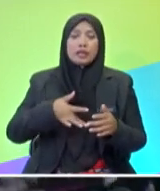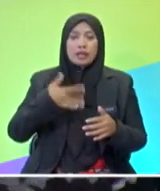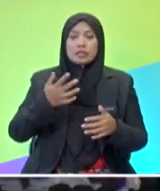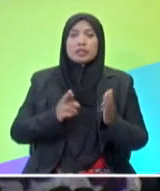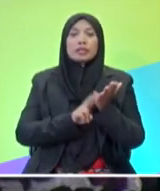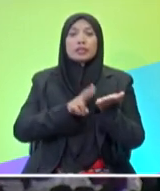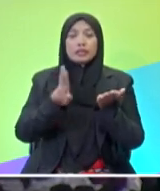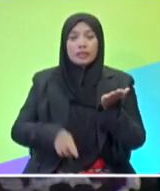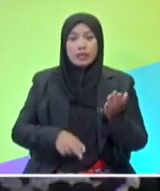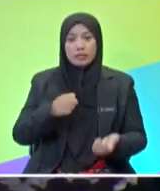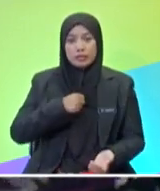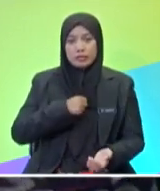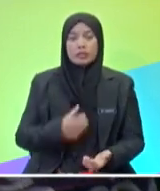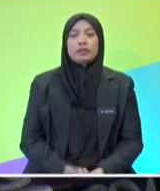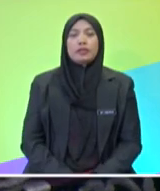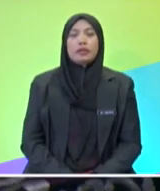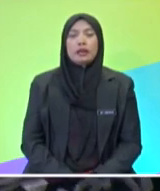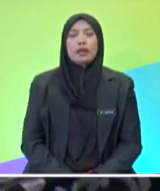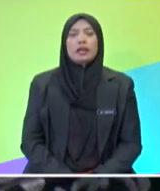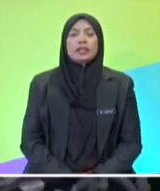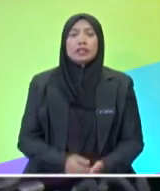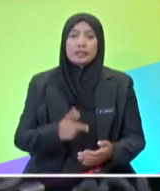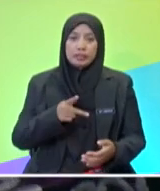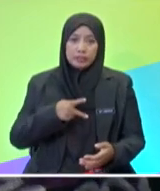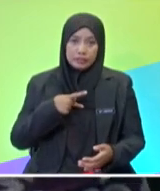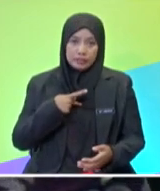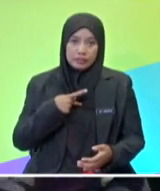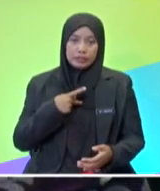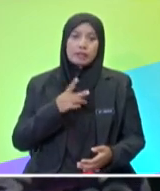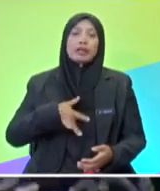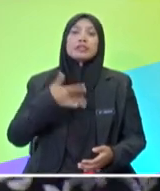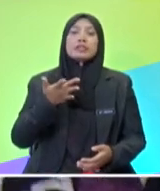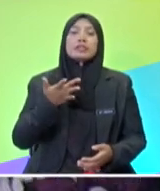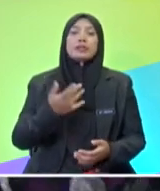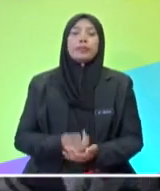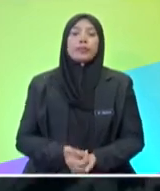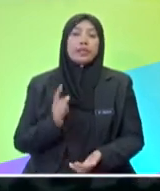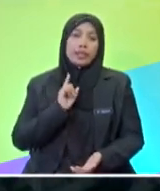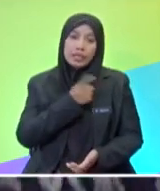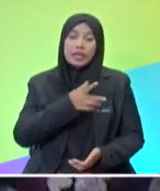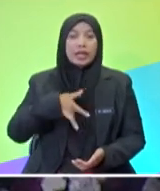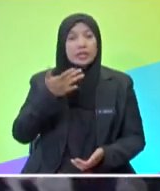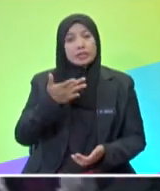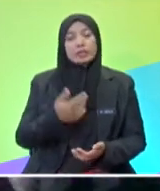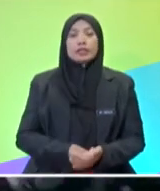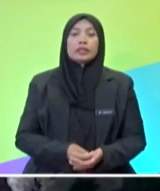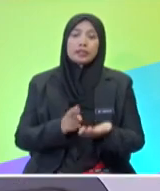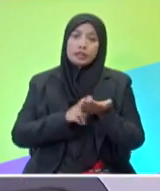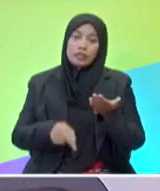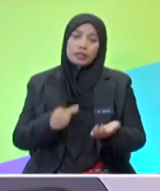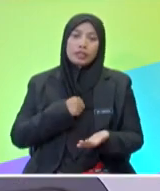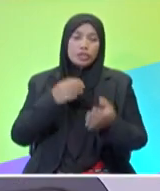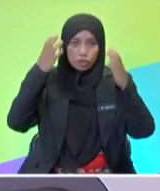diri. Kita akan mula rasa rendah diri. Sebab apa? Kawan-kawan menjauhi kita.